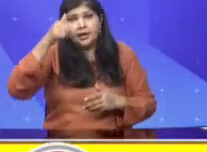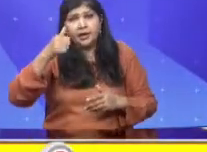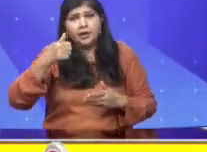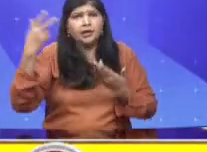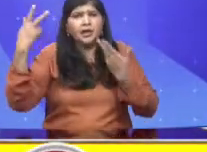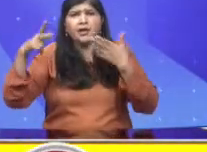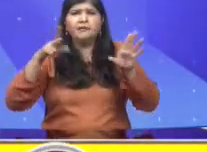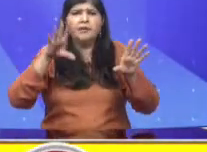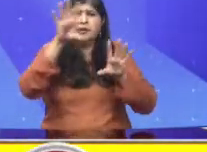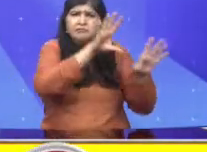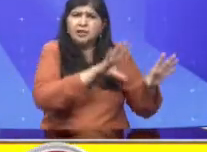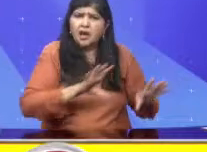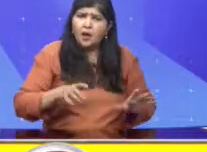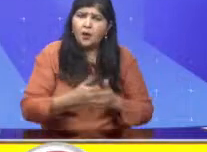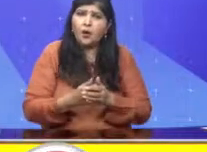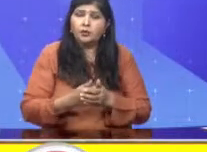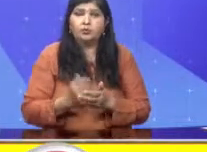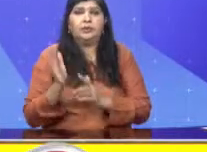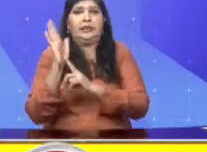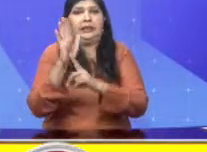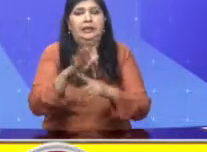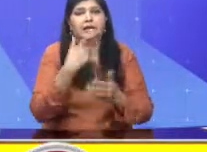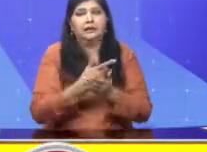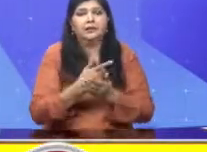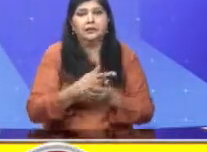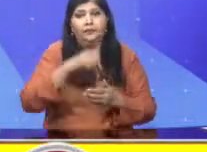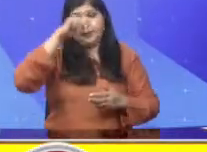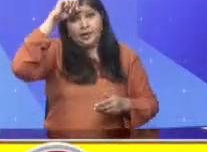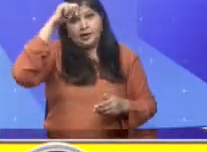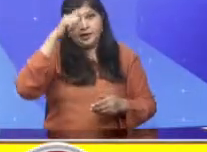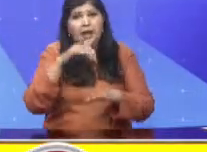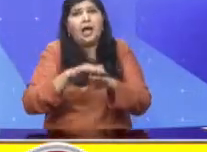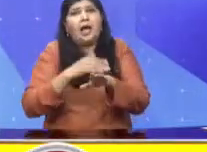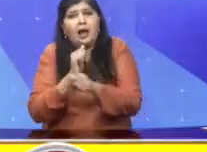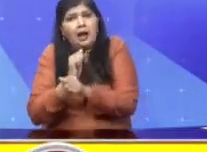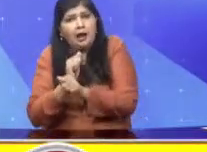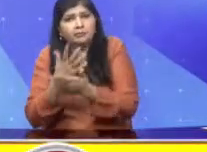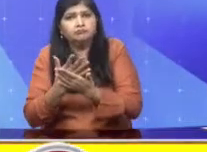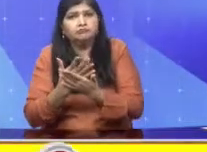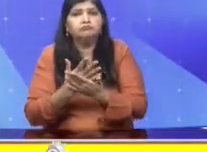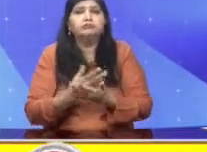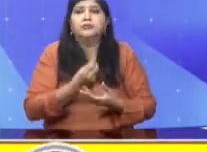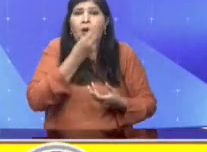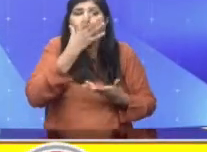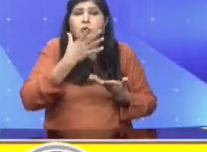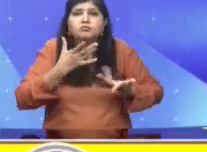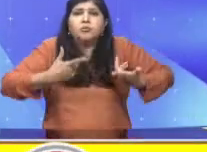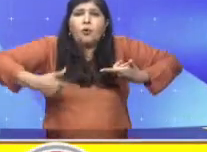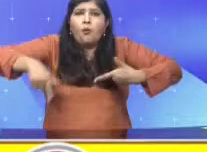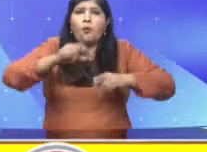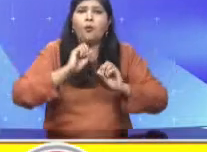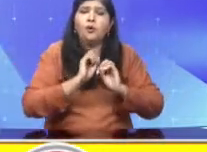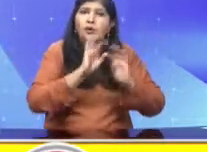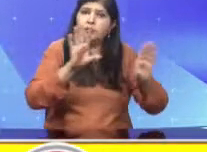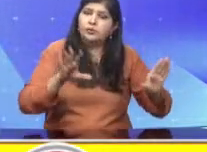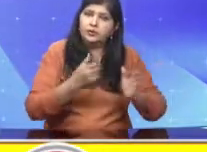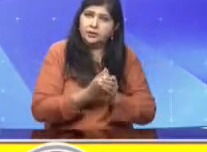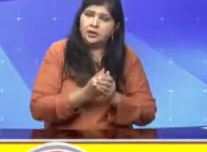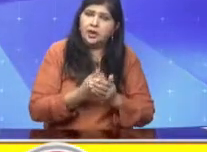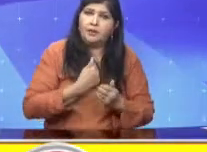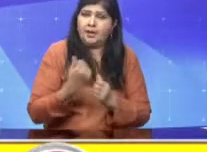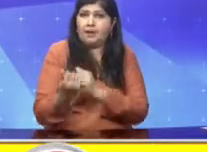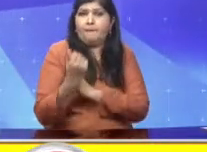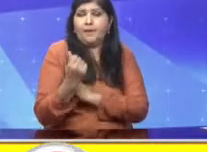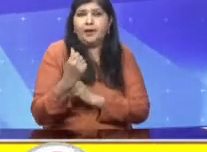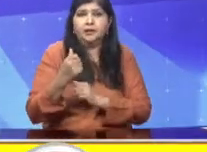प्रगट करते हैं, भारत वासियों के सेवा और त्याग की खुश्वों को चारों दिशाओं में फैलाते हैं, हमारे महनत